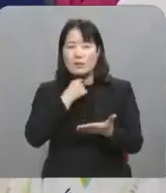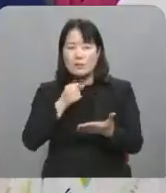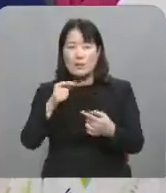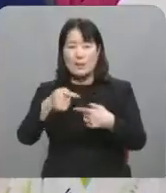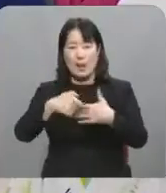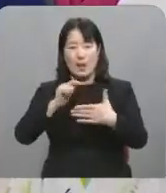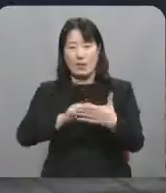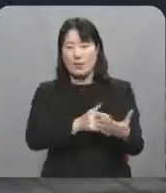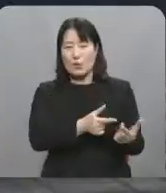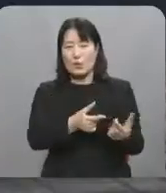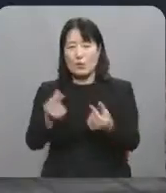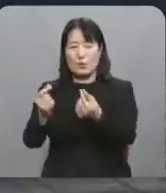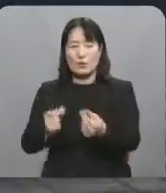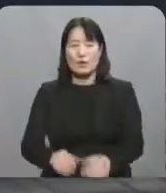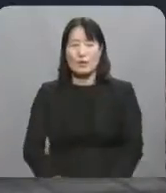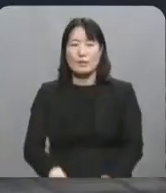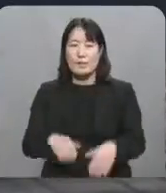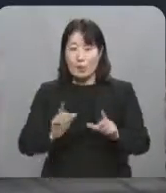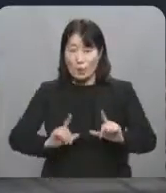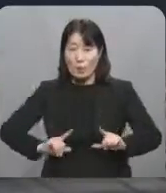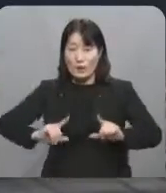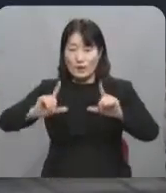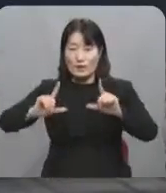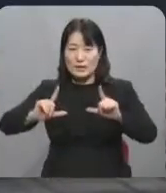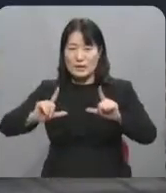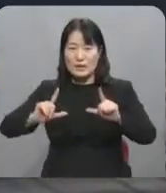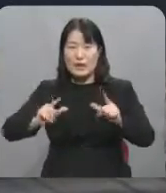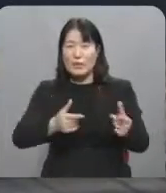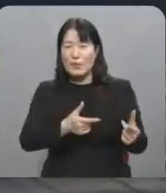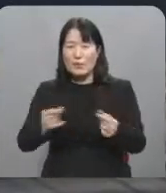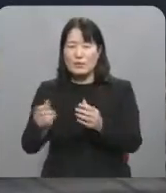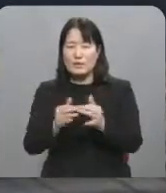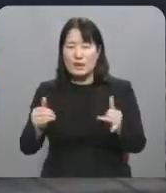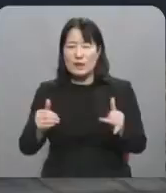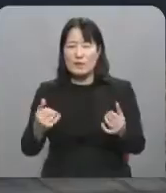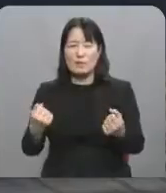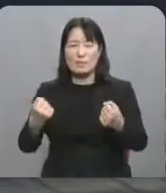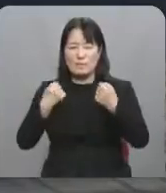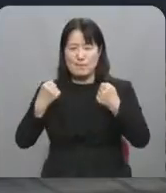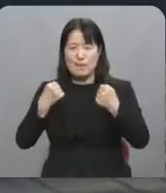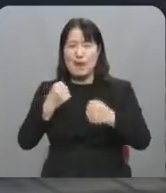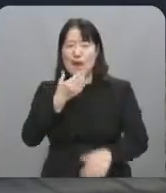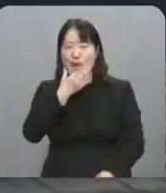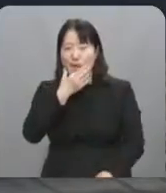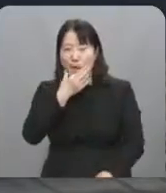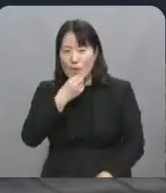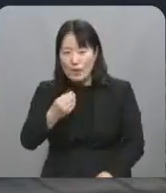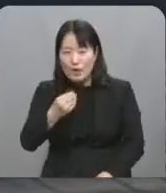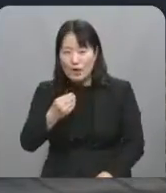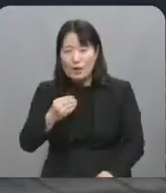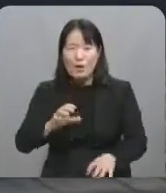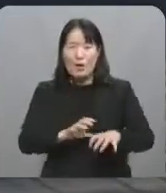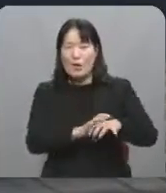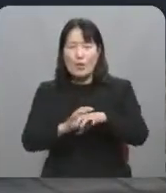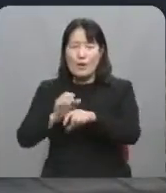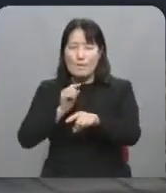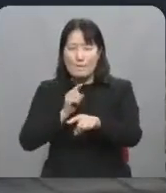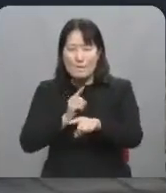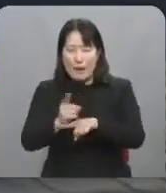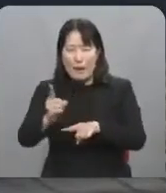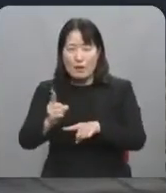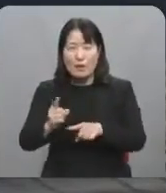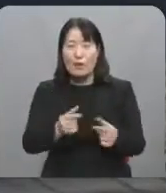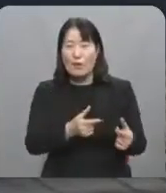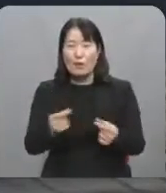같습니다. 올해는 모든 사람들이 건강하고 행복한 마음으로 코로나를 이겨내고 또 모두 다